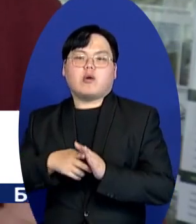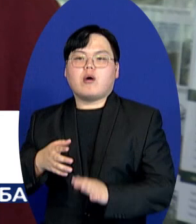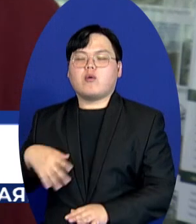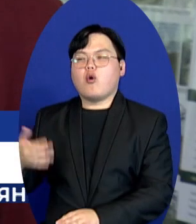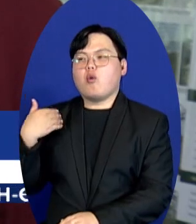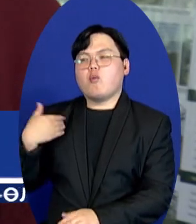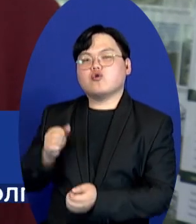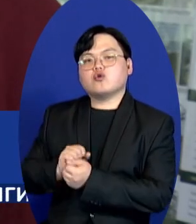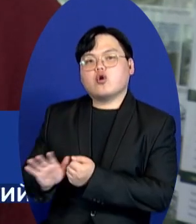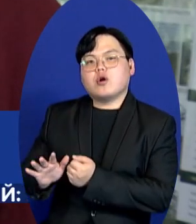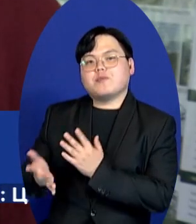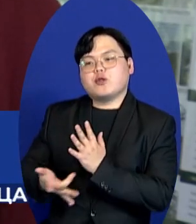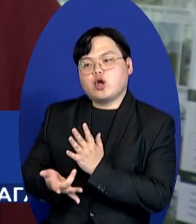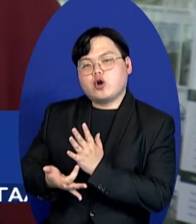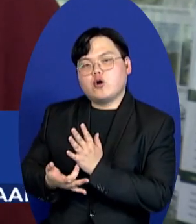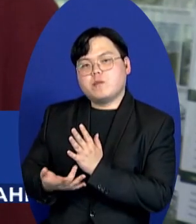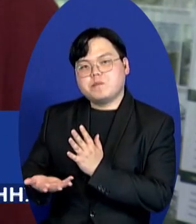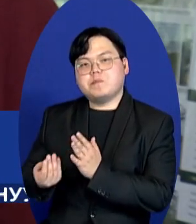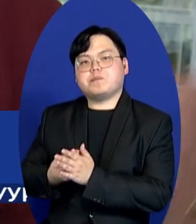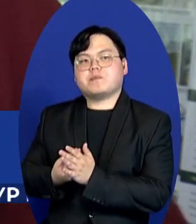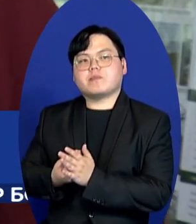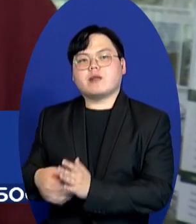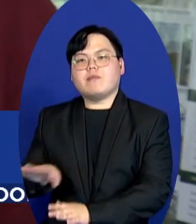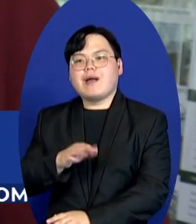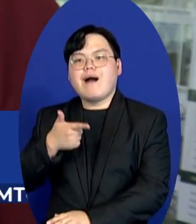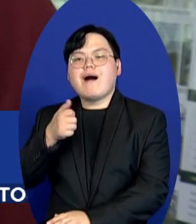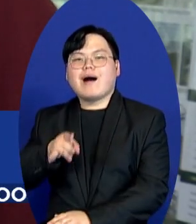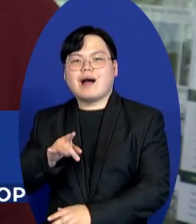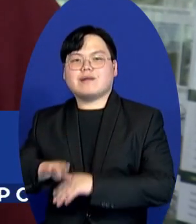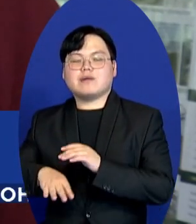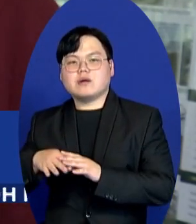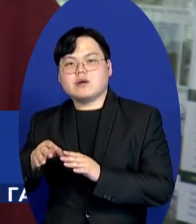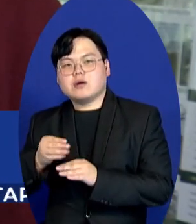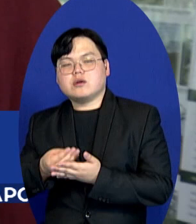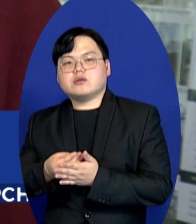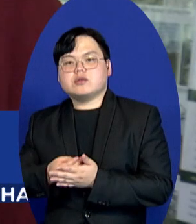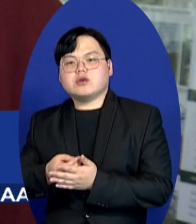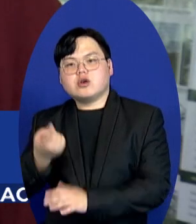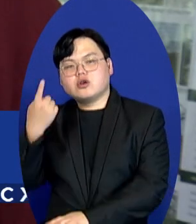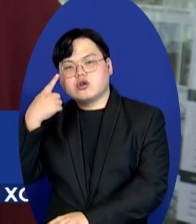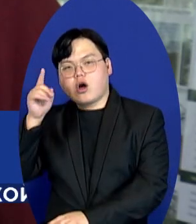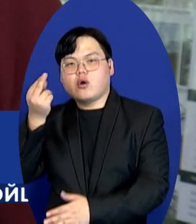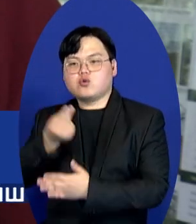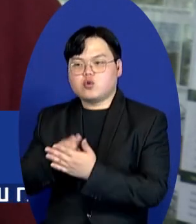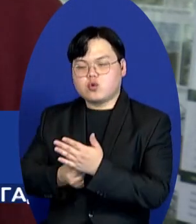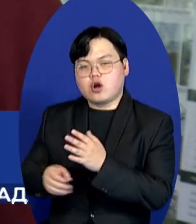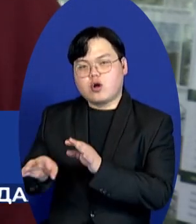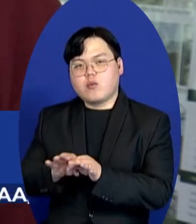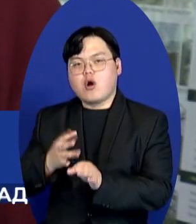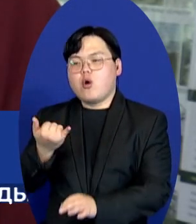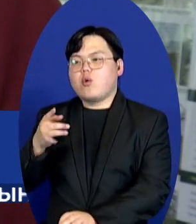бид нар одоо юу гэдэг технологийн талаас гэдэг юм уу бид нар одоо гар аргаш гэдэг юм уу зохиомж шиг хийж зурцлоо хослуулдаг.